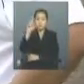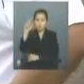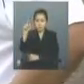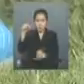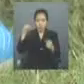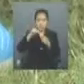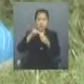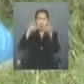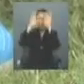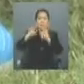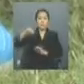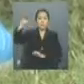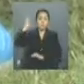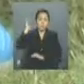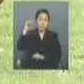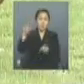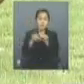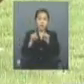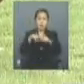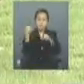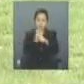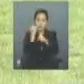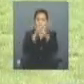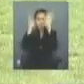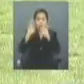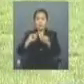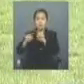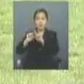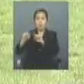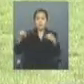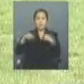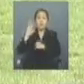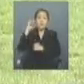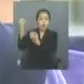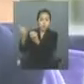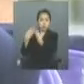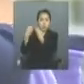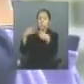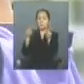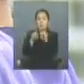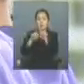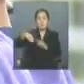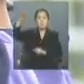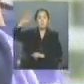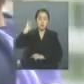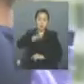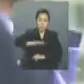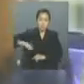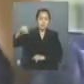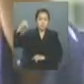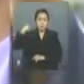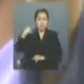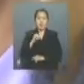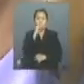ายกับธีรศิลป์รวมถึงทักษะฟุตบอลที่ได้รับการฝึกสอนจากคุณพ่อเช่นเดียวกับธีรศิลป์ตั้งแต่วัยเด็กจึงไม่น่าแปลก